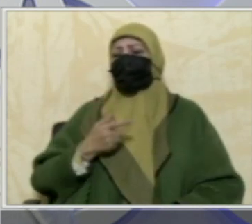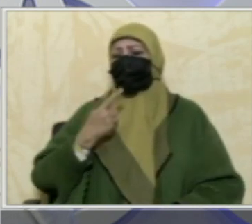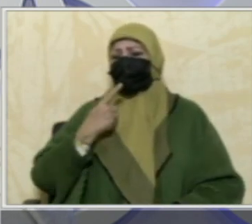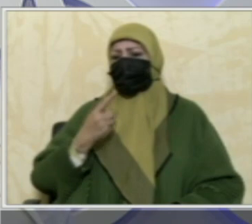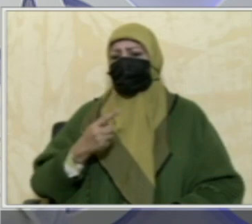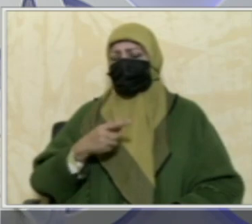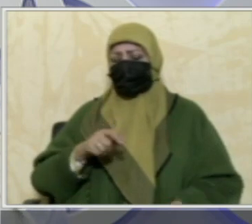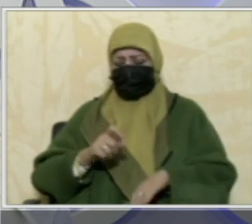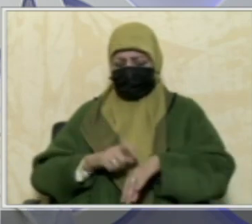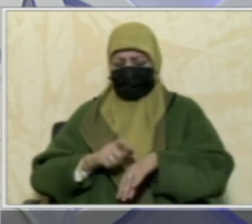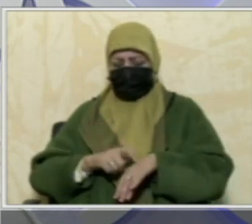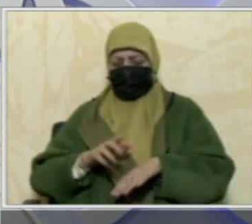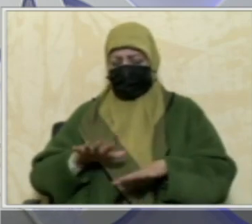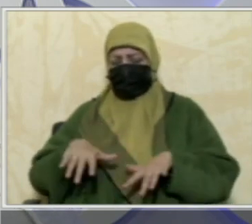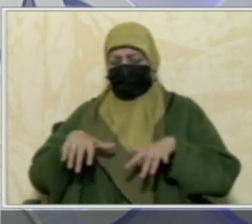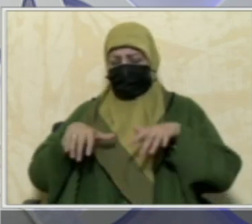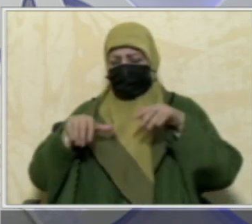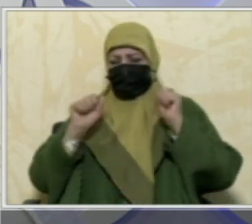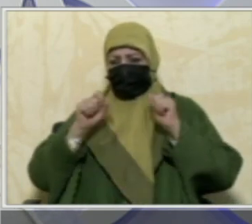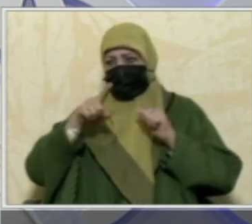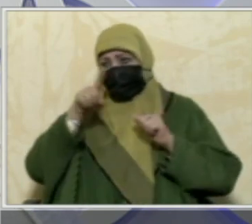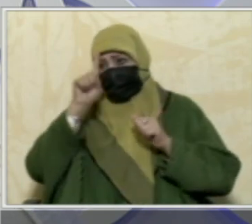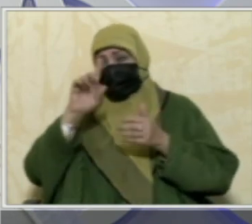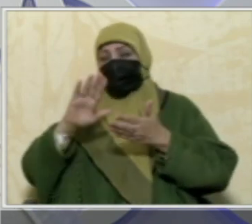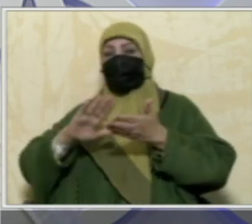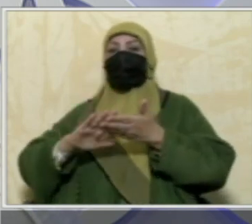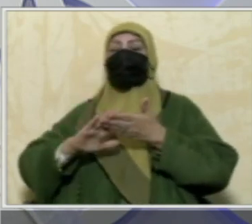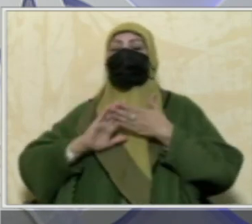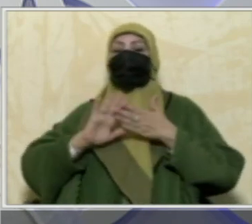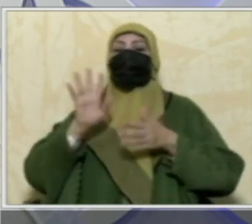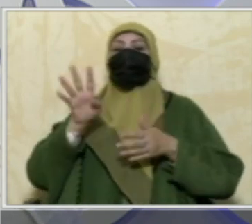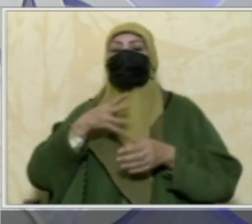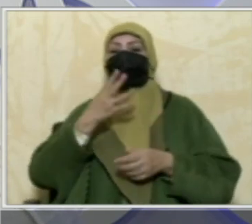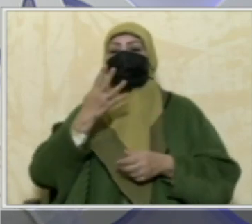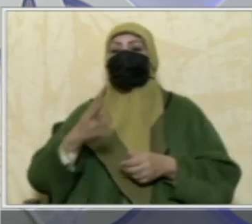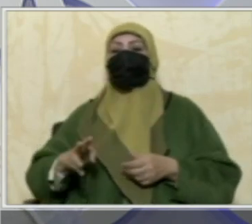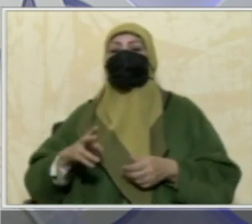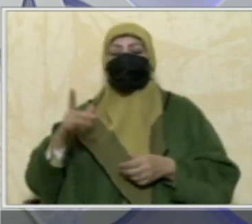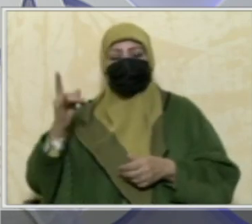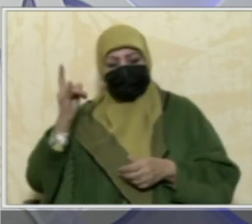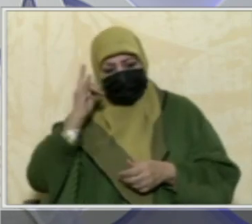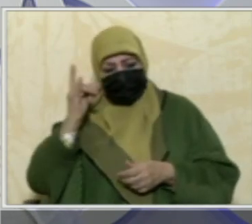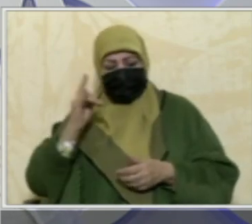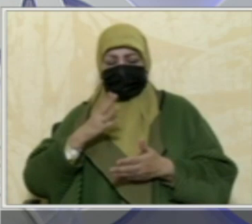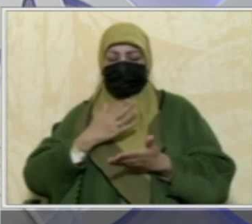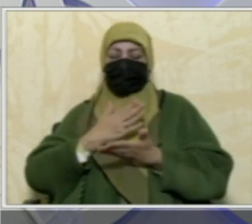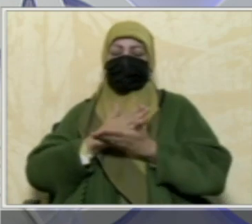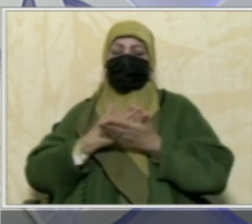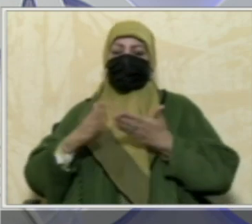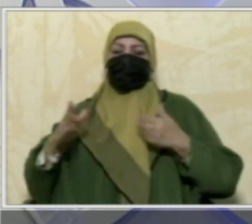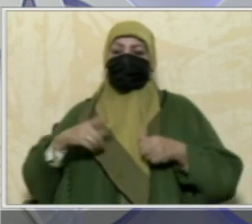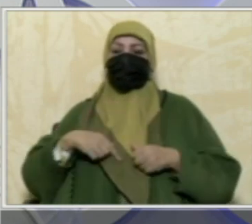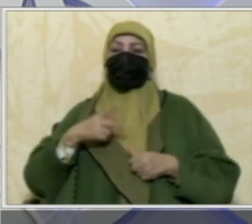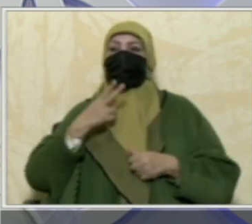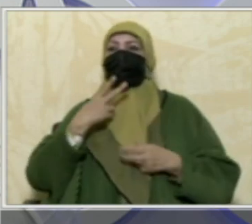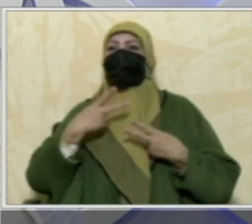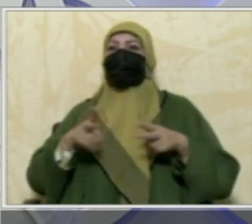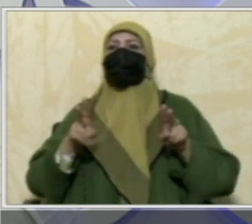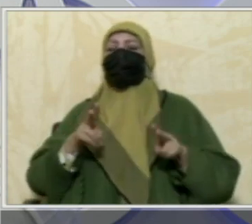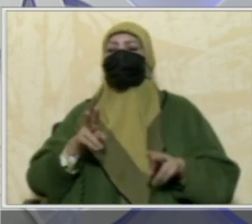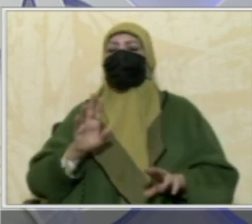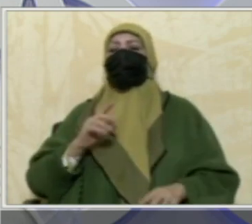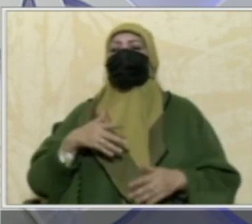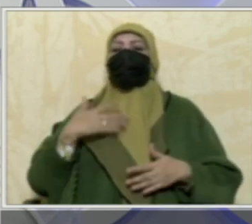الله وما كان من خطا فمني ومن الشيطان وابرا الى الله منه تقبل الله منكم واعاد العيد علينا وعليكم